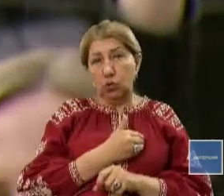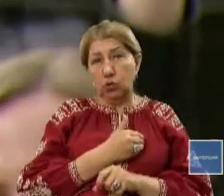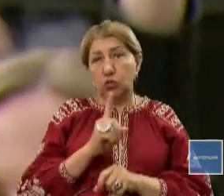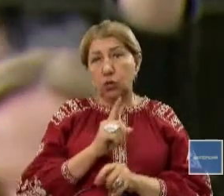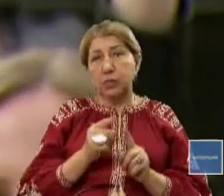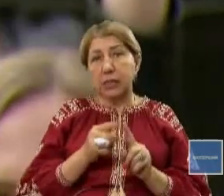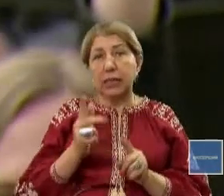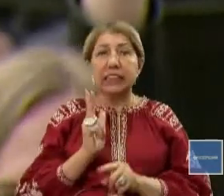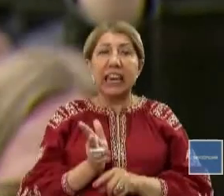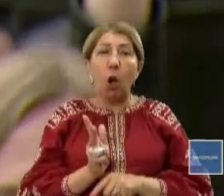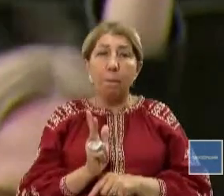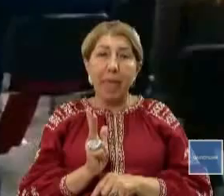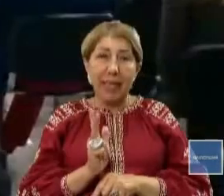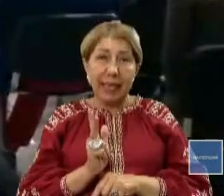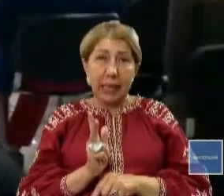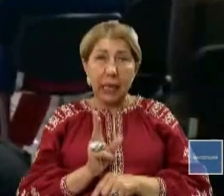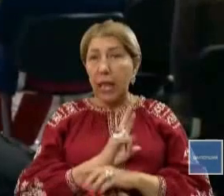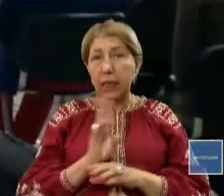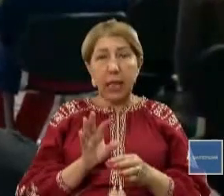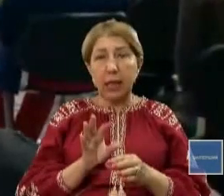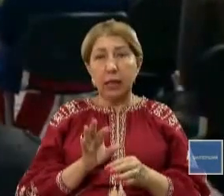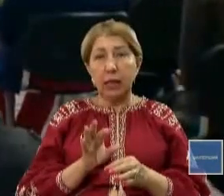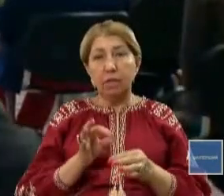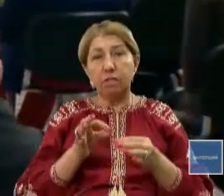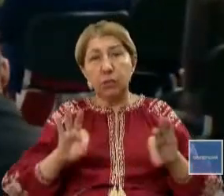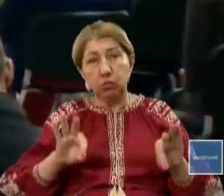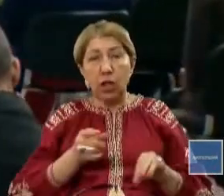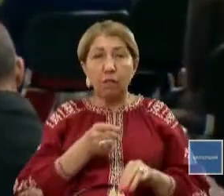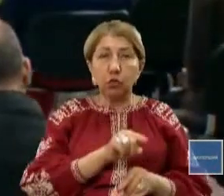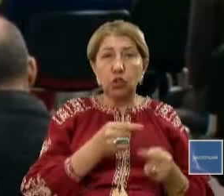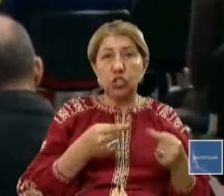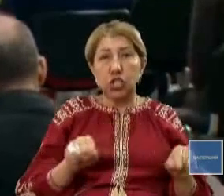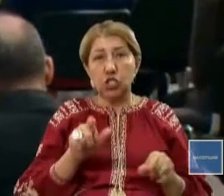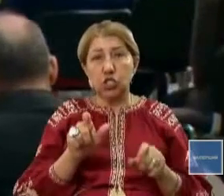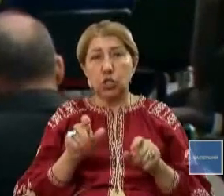3 копійки не відпускав той чи інший суд людей,